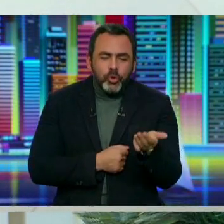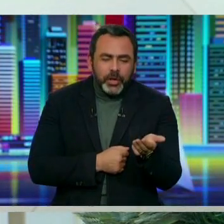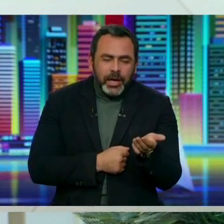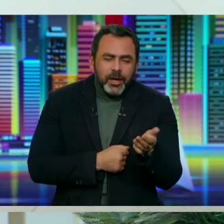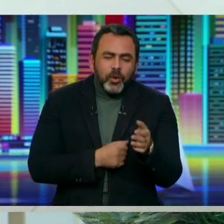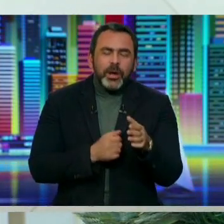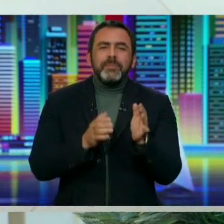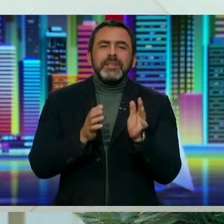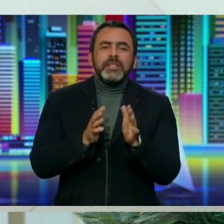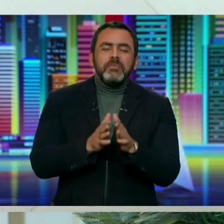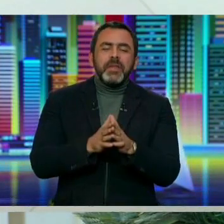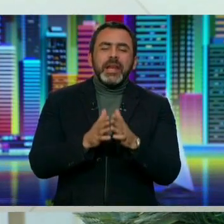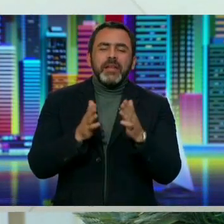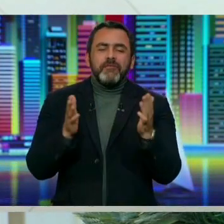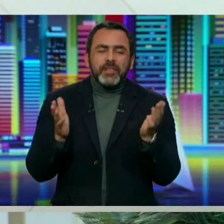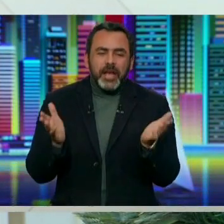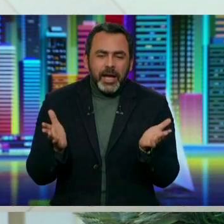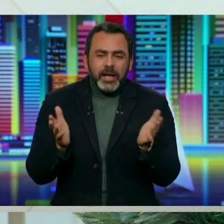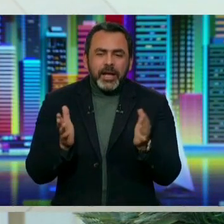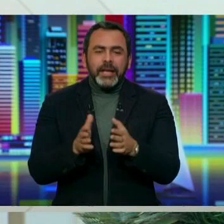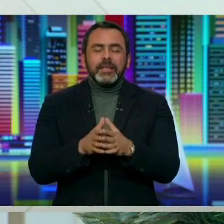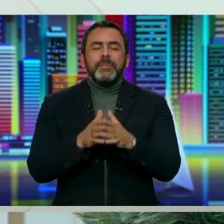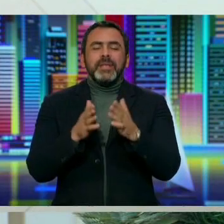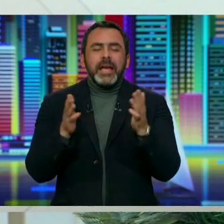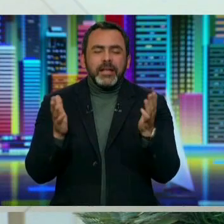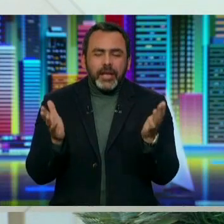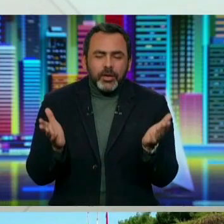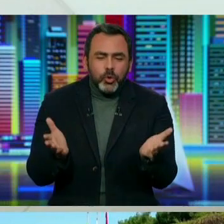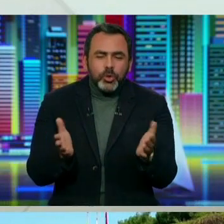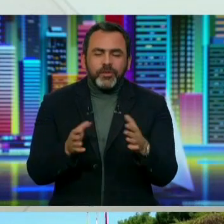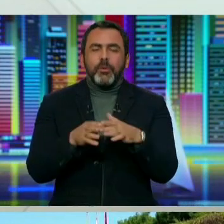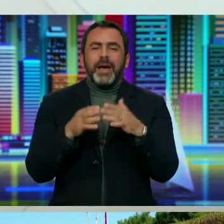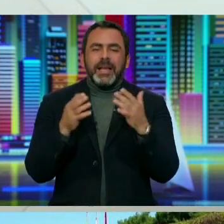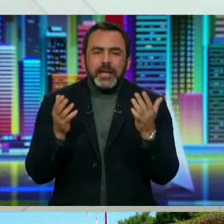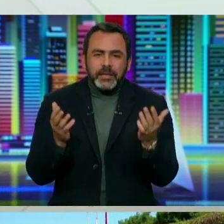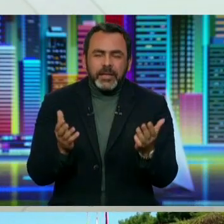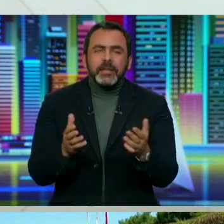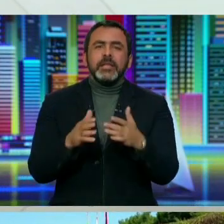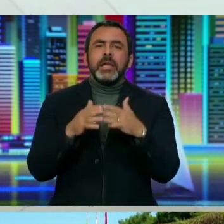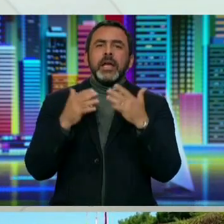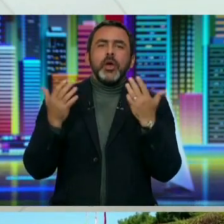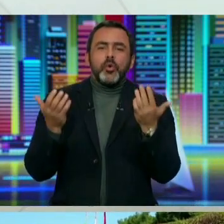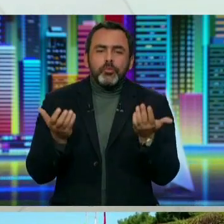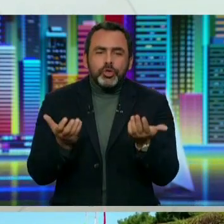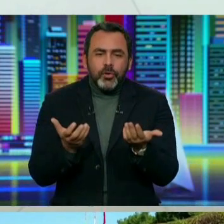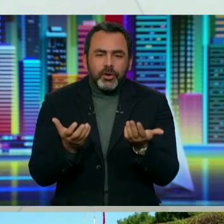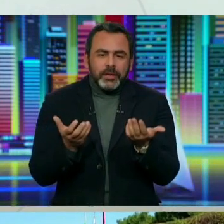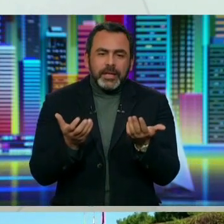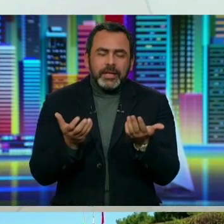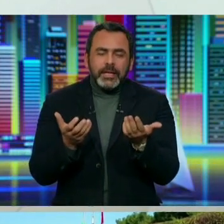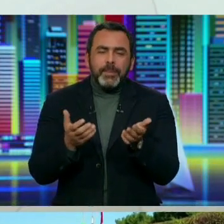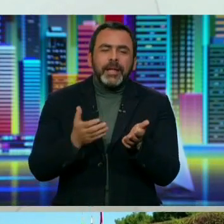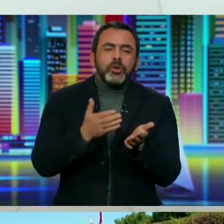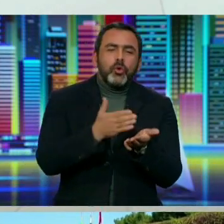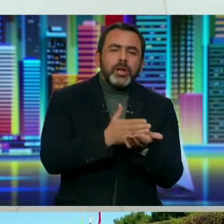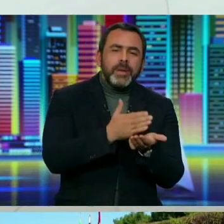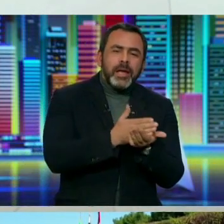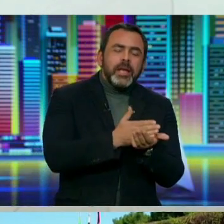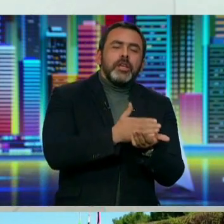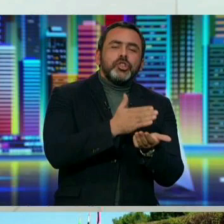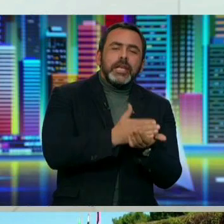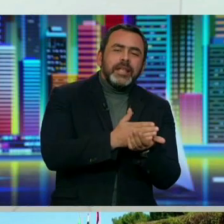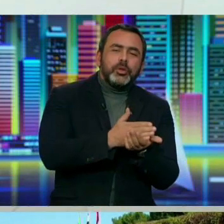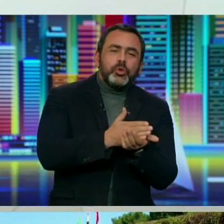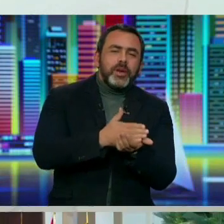من المرونه والمزيد من الانفتاح عند بدايه الجلوس في مباحثات جديده ومشاورات جديده بعد كل